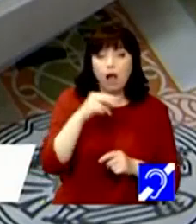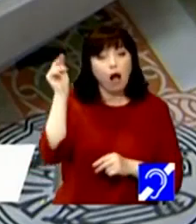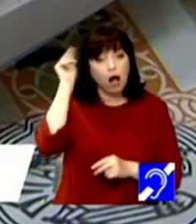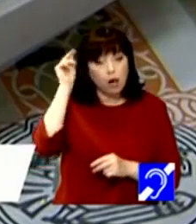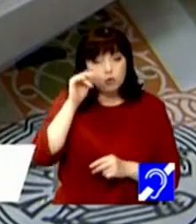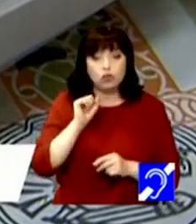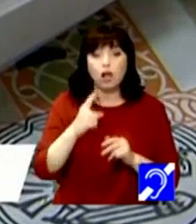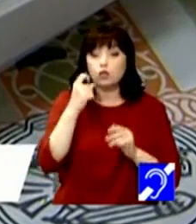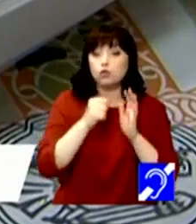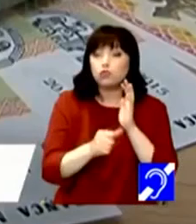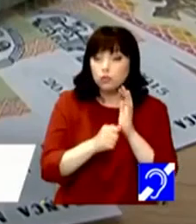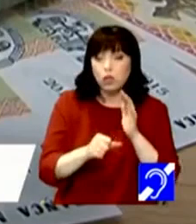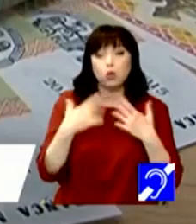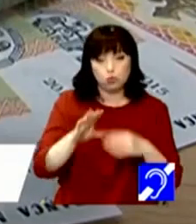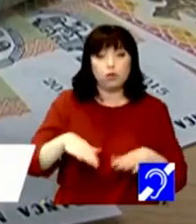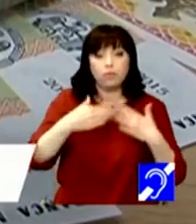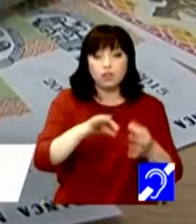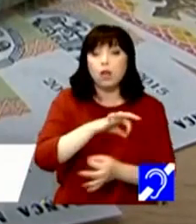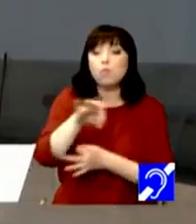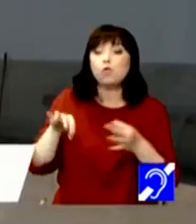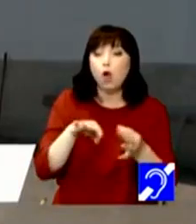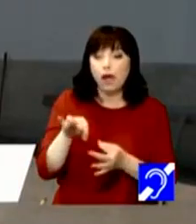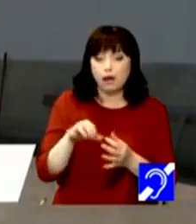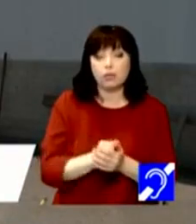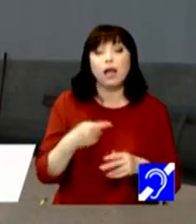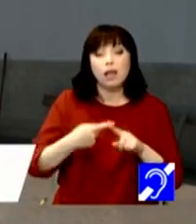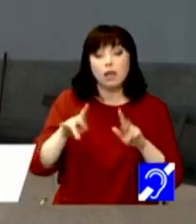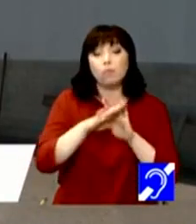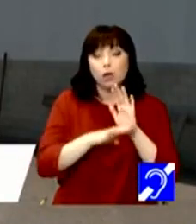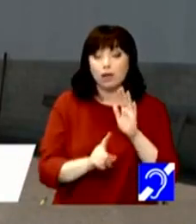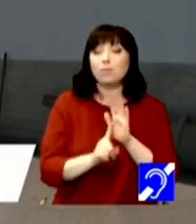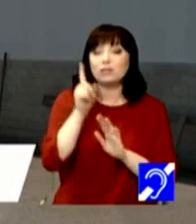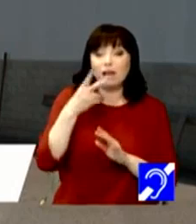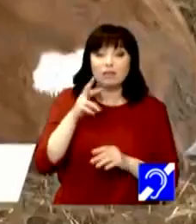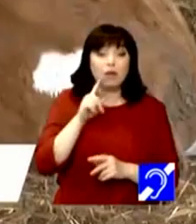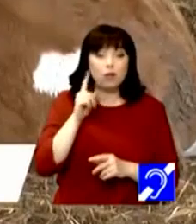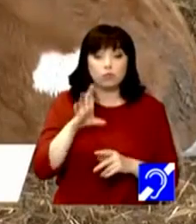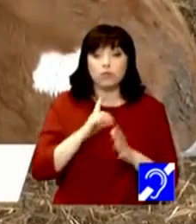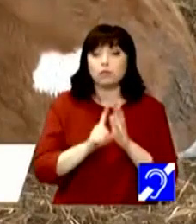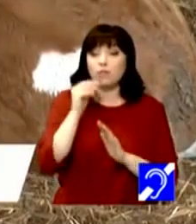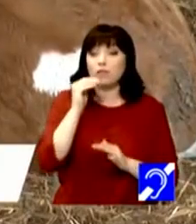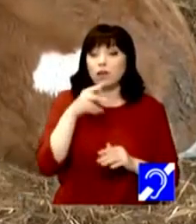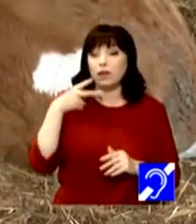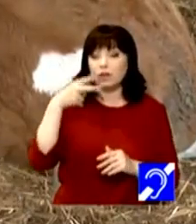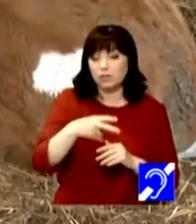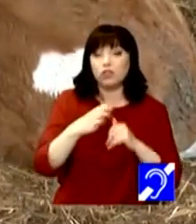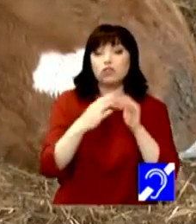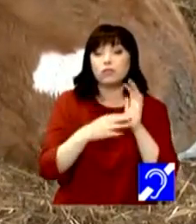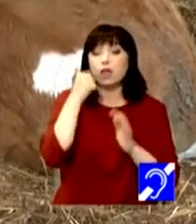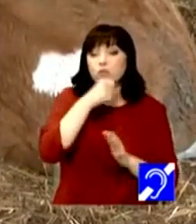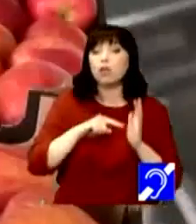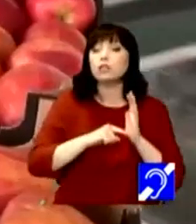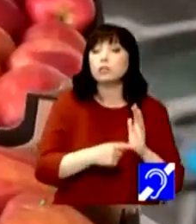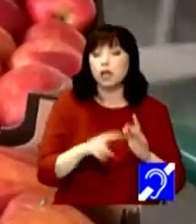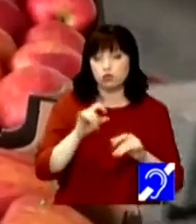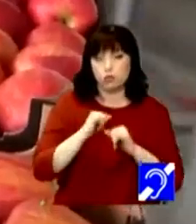iar 160 au venit deja cu proiecte investiționale. Programul național Start pentru tineri a fost lansat în februarie 2019 cu scopul